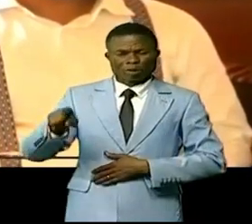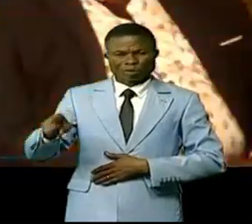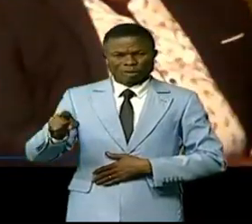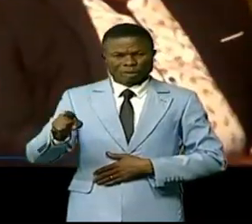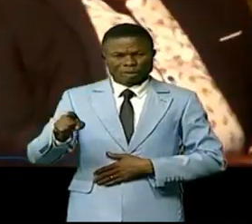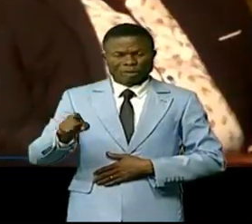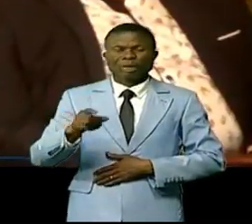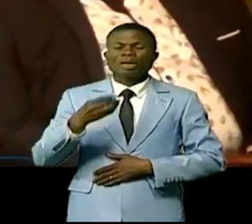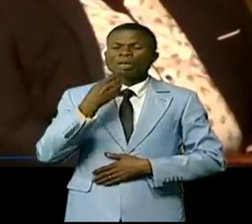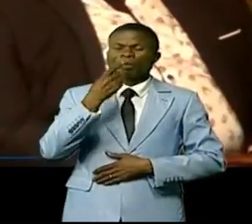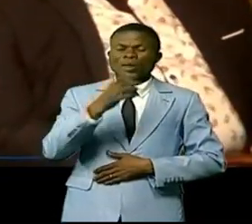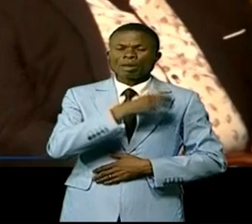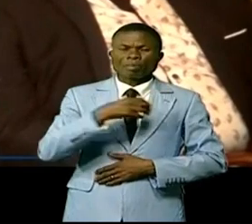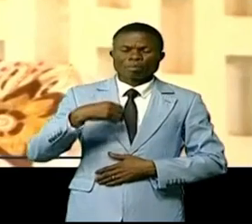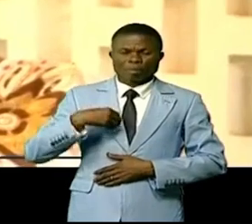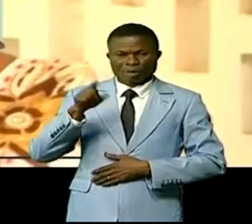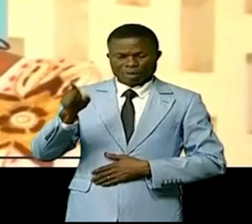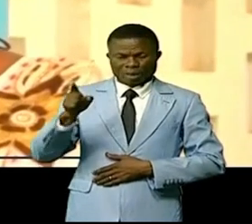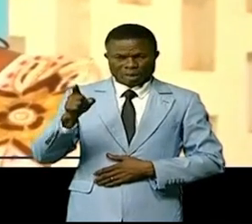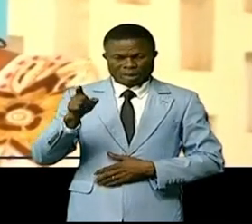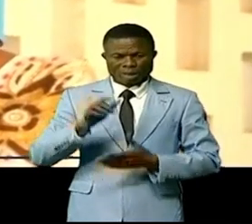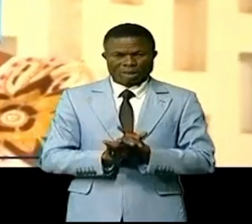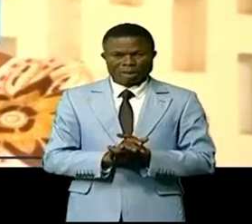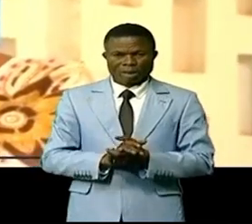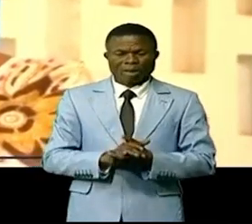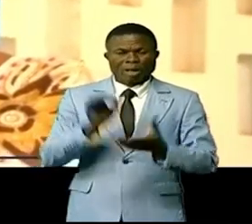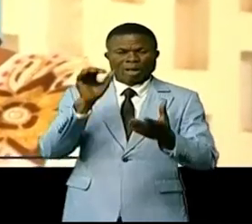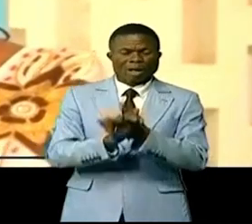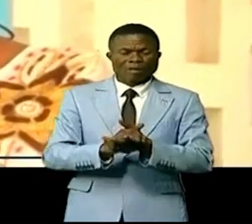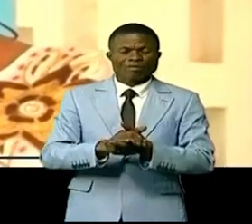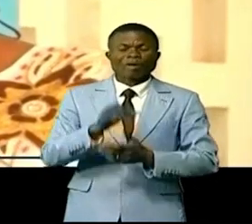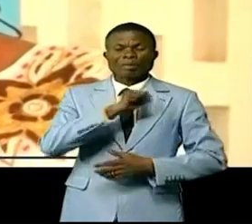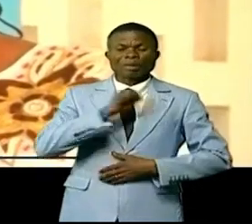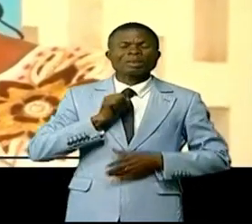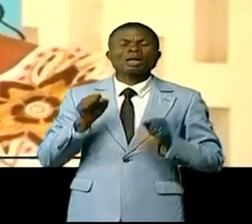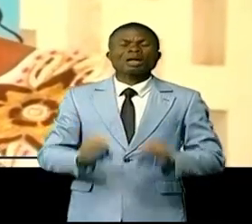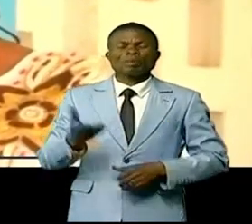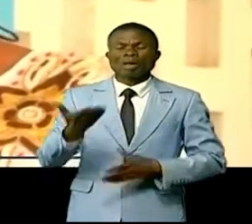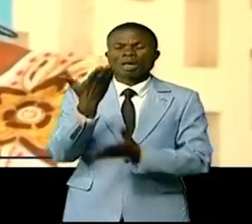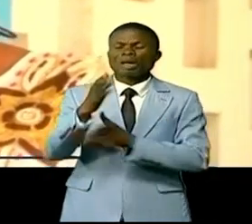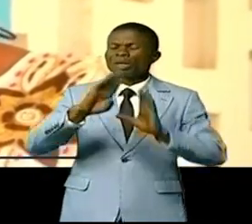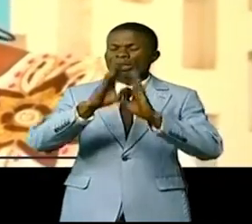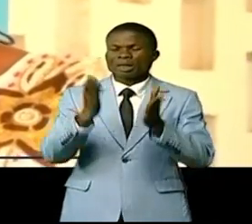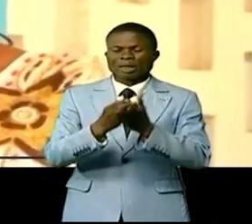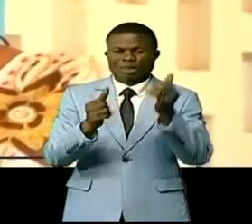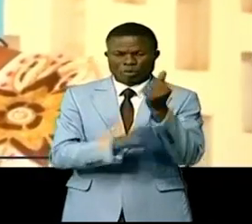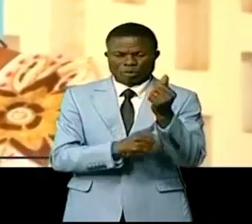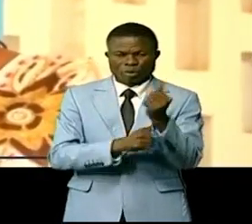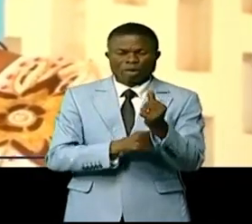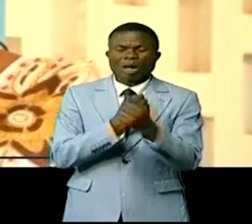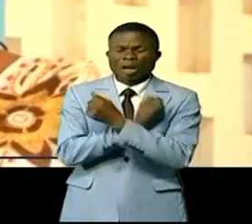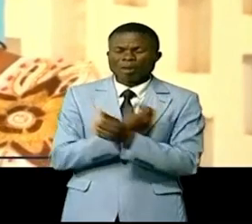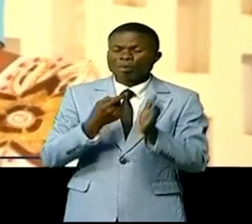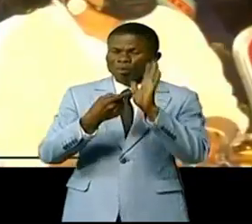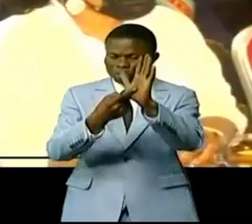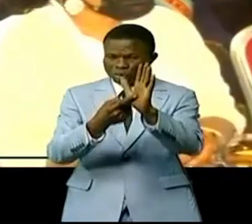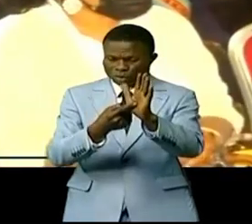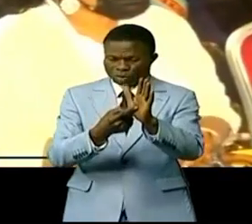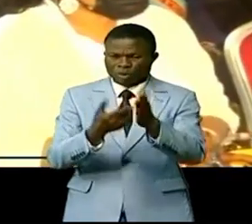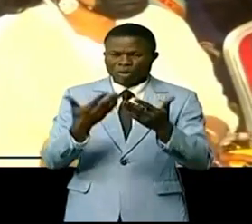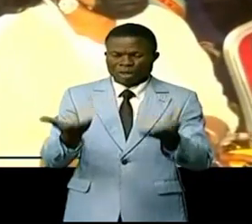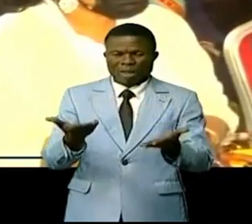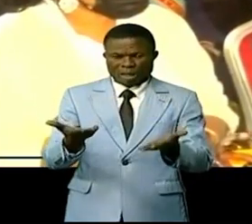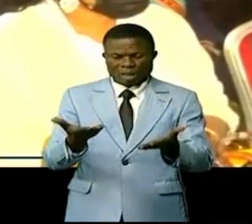Près la parole, Madame Nanou Sadiki Lola, l'épouse du défunt, a remercié l'assistance à général pour l'amour que cette dernière ne cesse